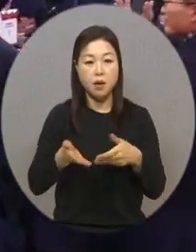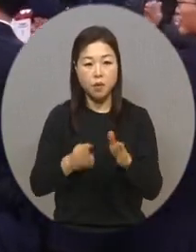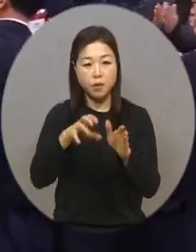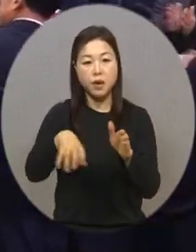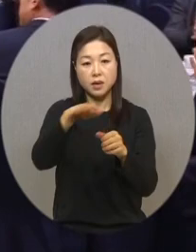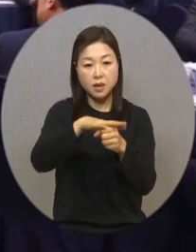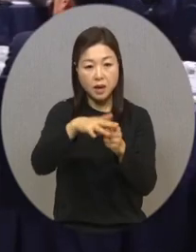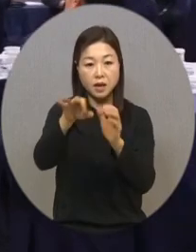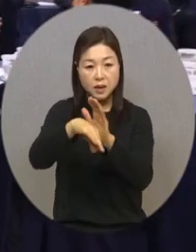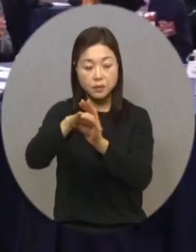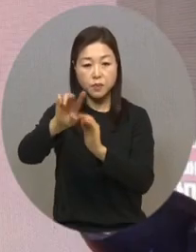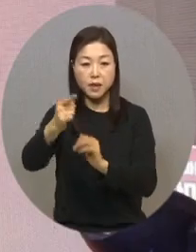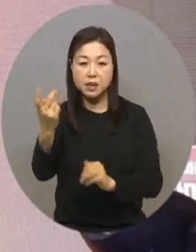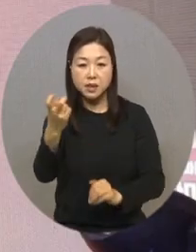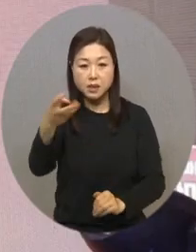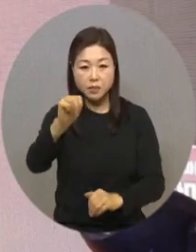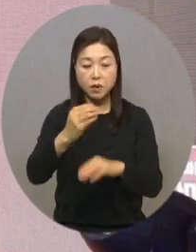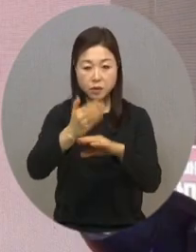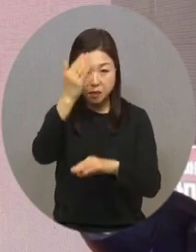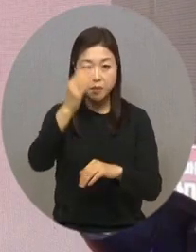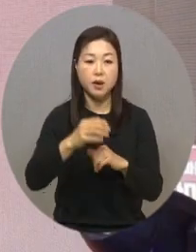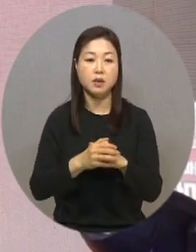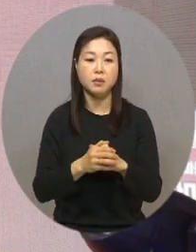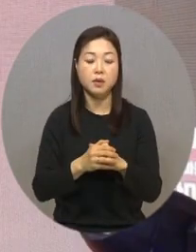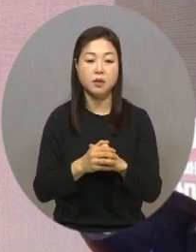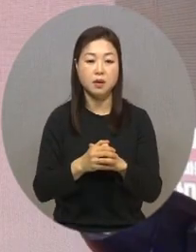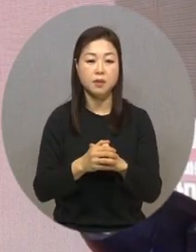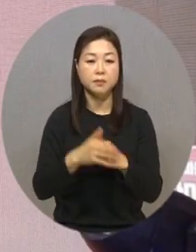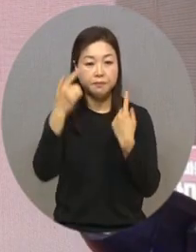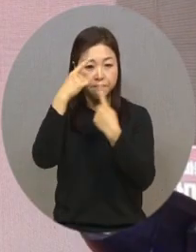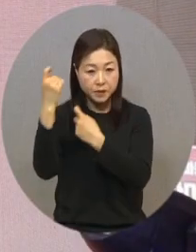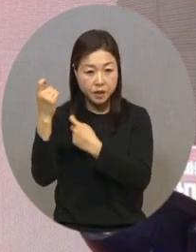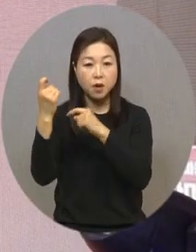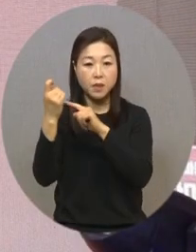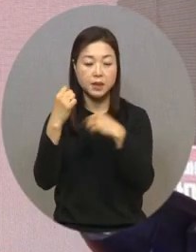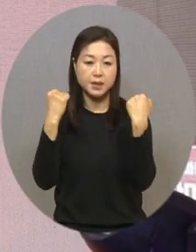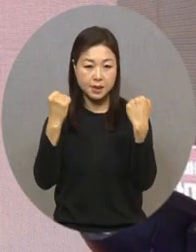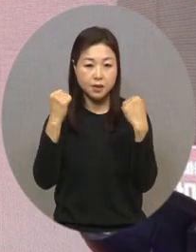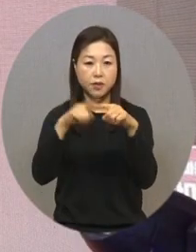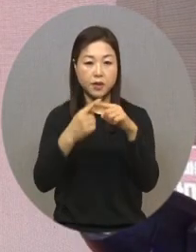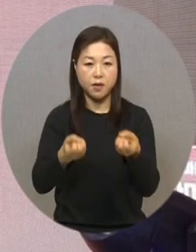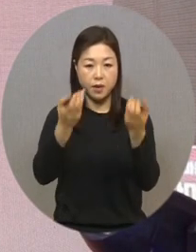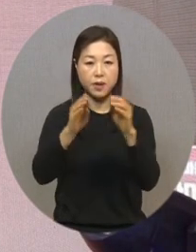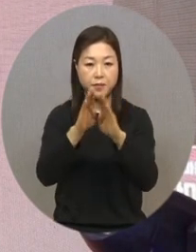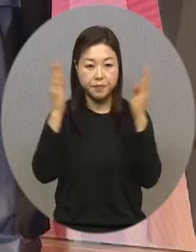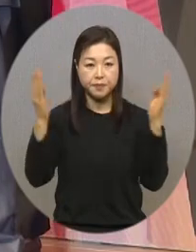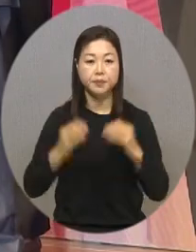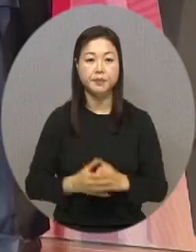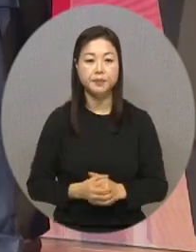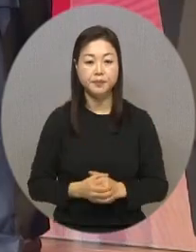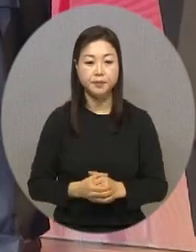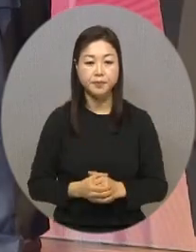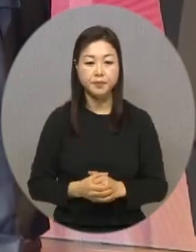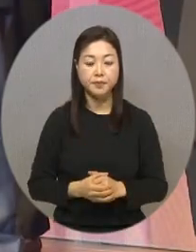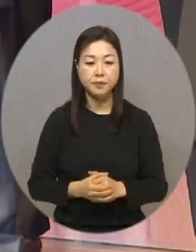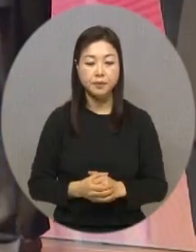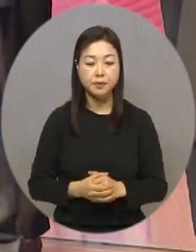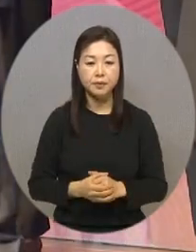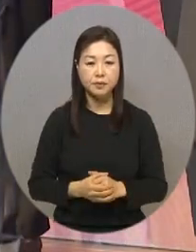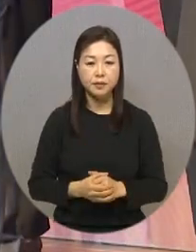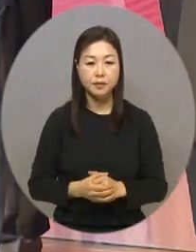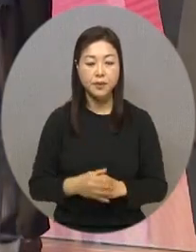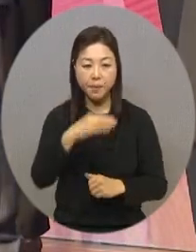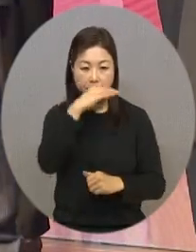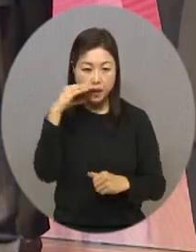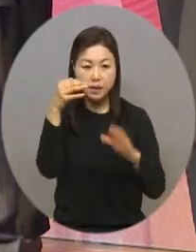돌파를 함께 기념하는 전남 한마음 고향사랑 응원대회를 개최했습니다. 이 자리에서